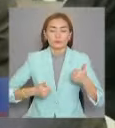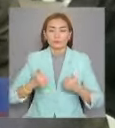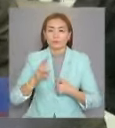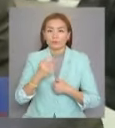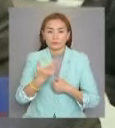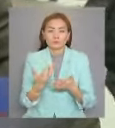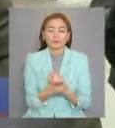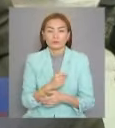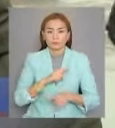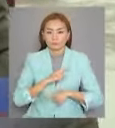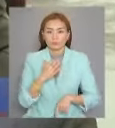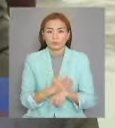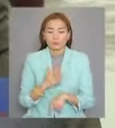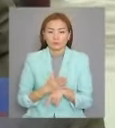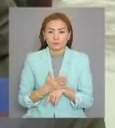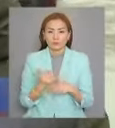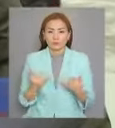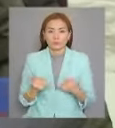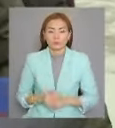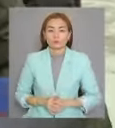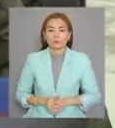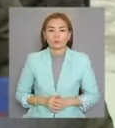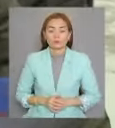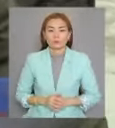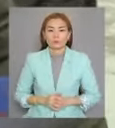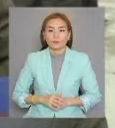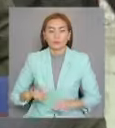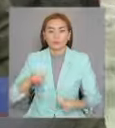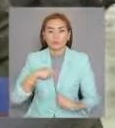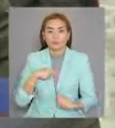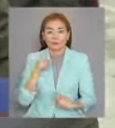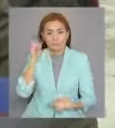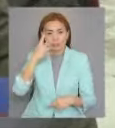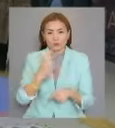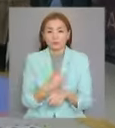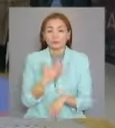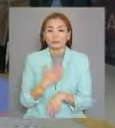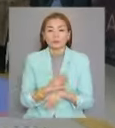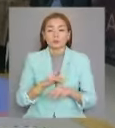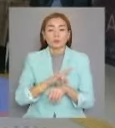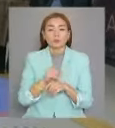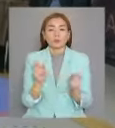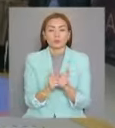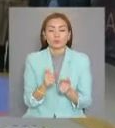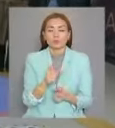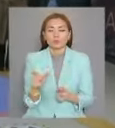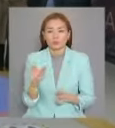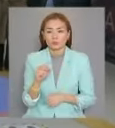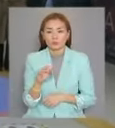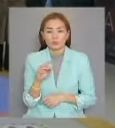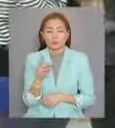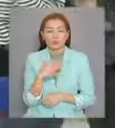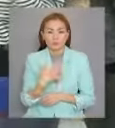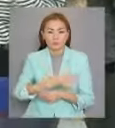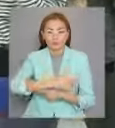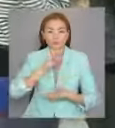күресімізде жолдама алды да. Міне енді қазіргі уақытта әлем чемпионатында күресіп алтын медаль бұйырды. Әуежайдан күтіп алғандардың бірі көк байрағымызды